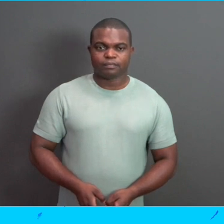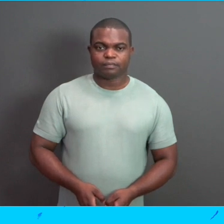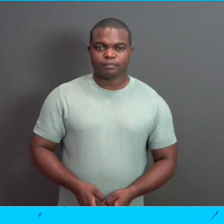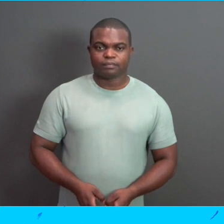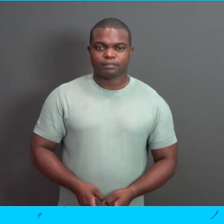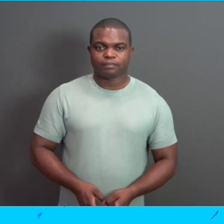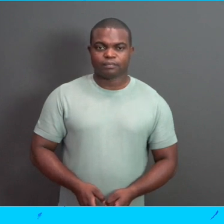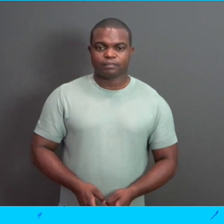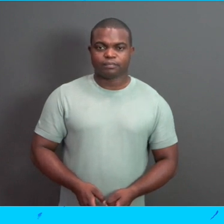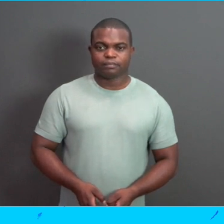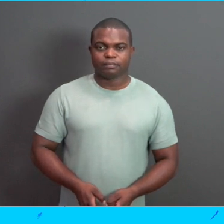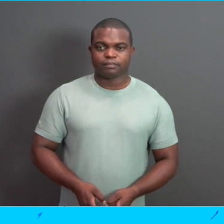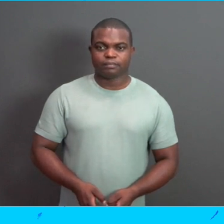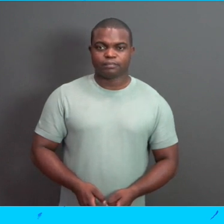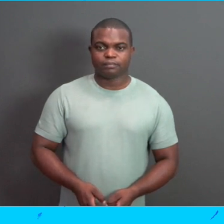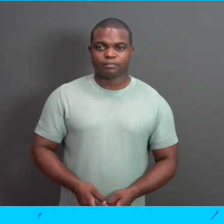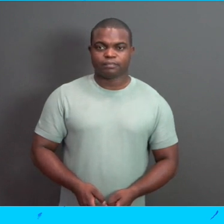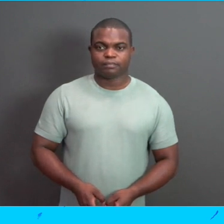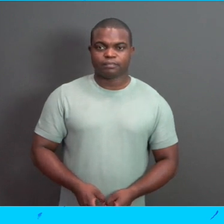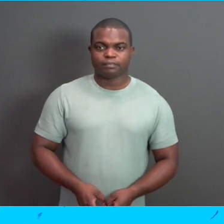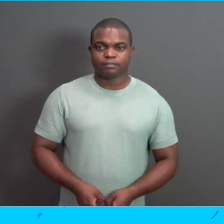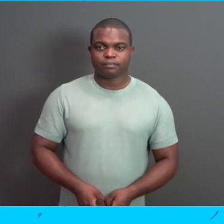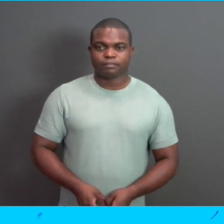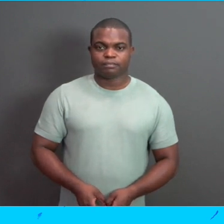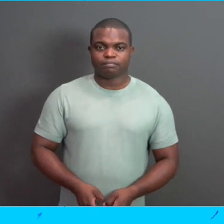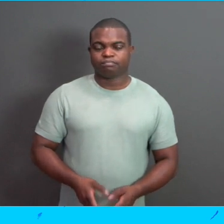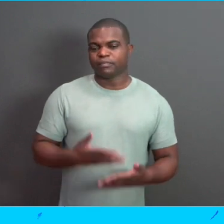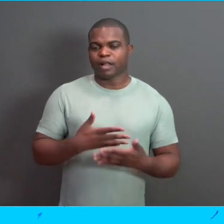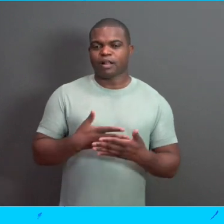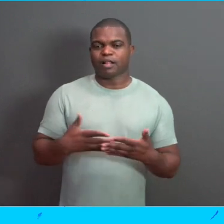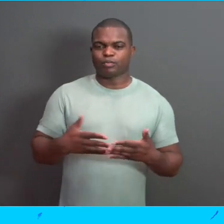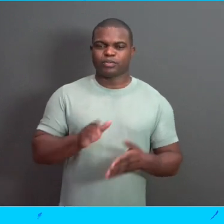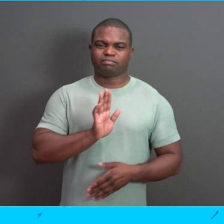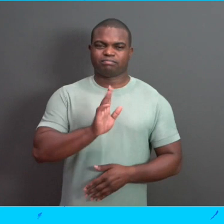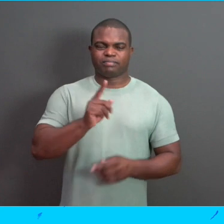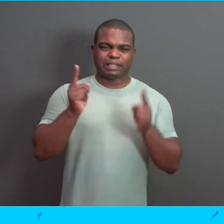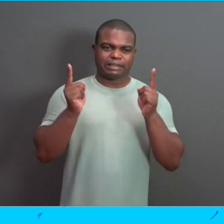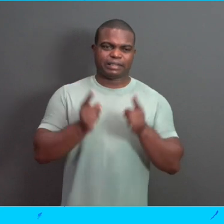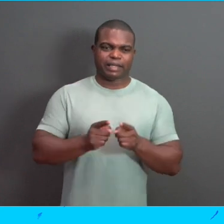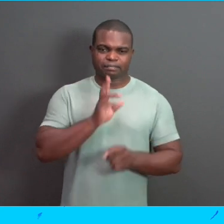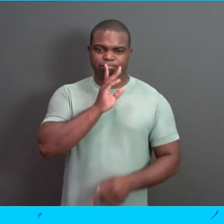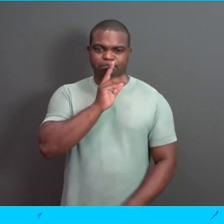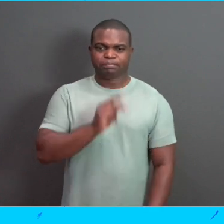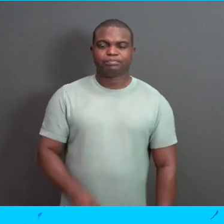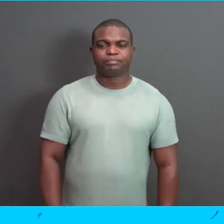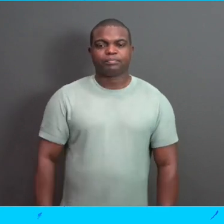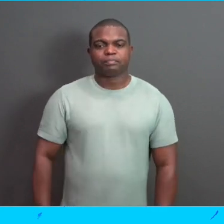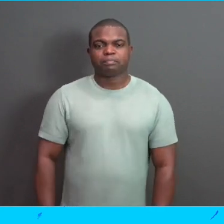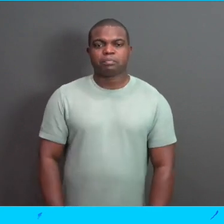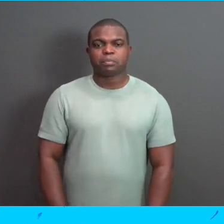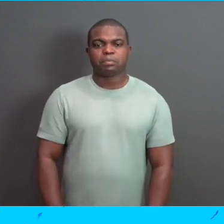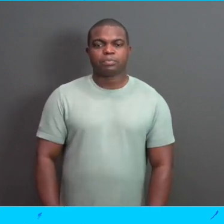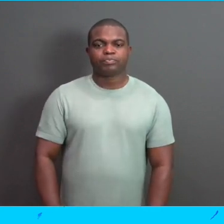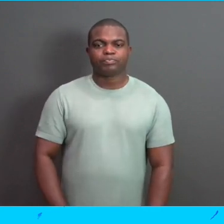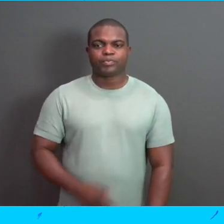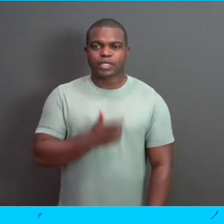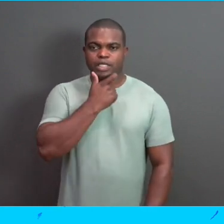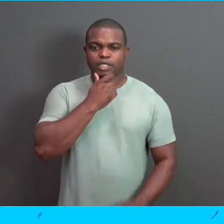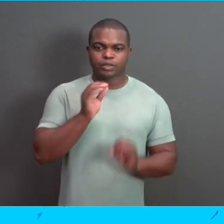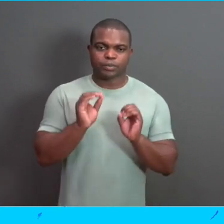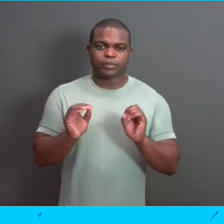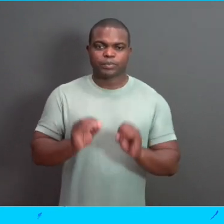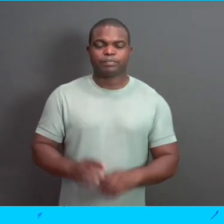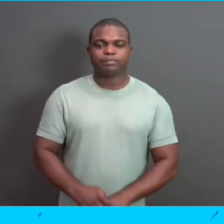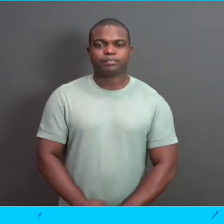Dans les dernières 5 années, la pandémie de COVID. Dans les dernières 5 années, c'était les